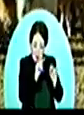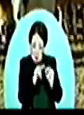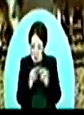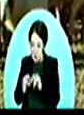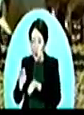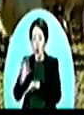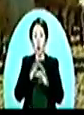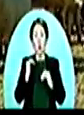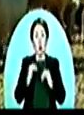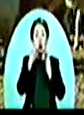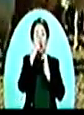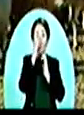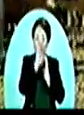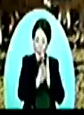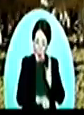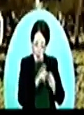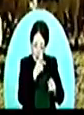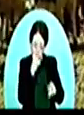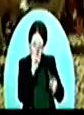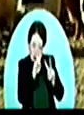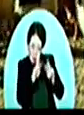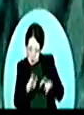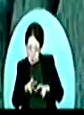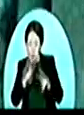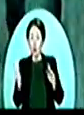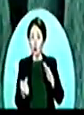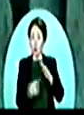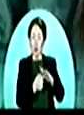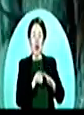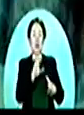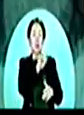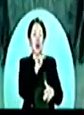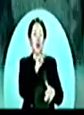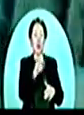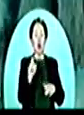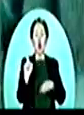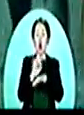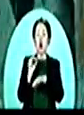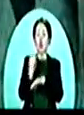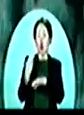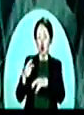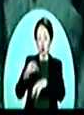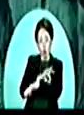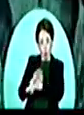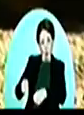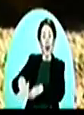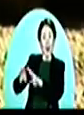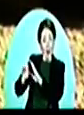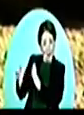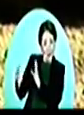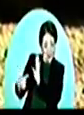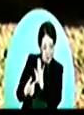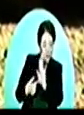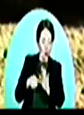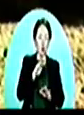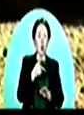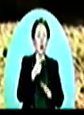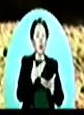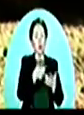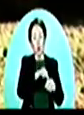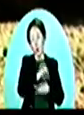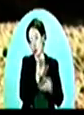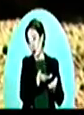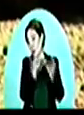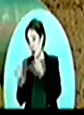сум хөгжүүлэх сангийн улсын үзэлгийн дүнд үндэслэн завгар хоршоо төслийг боловсруулав. Төслийн үр дүнд түүхий эдийн урамшууллыг